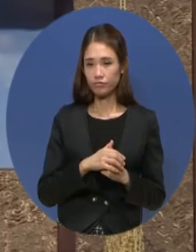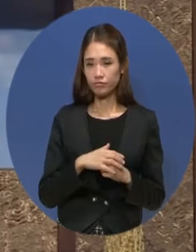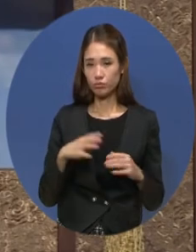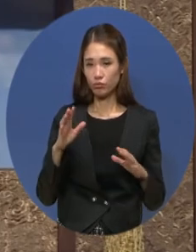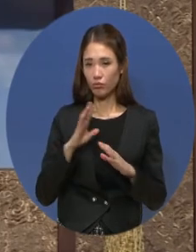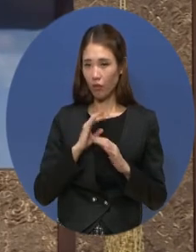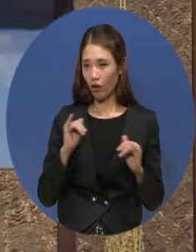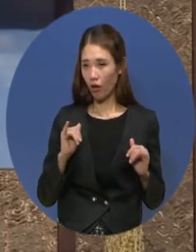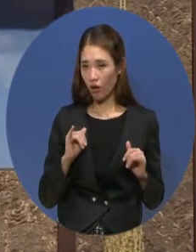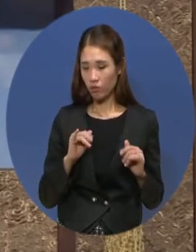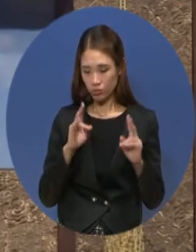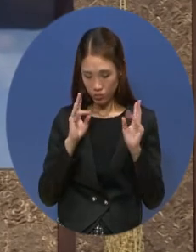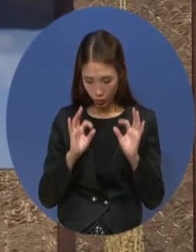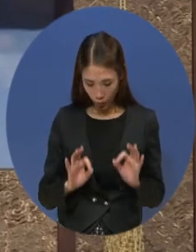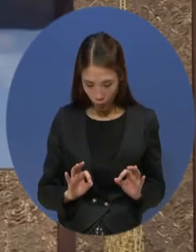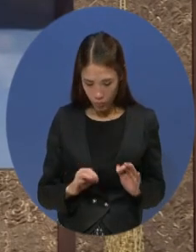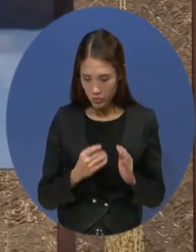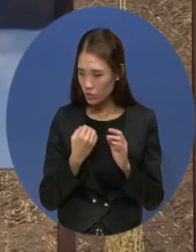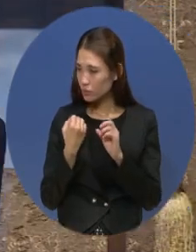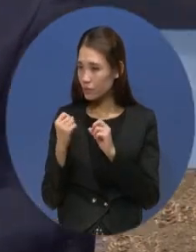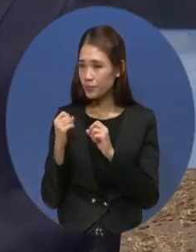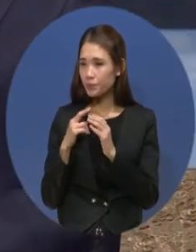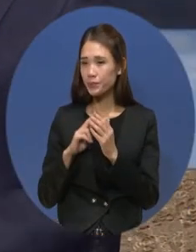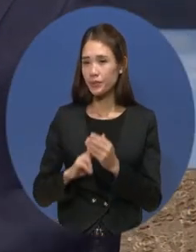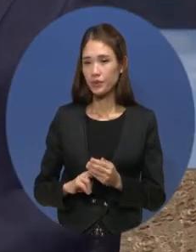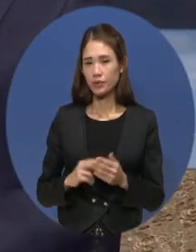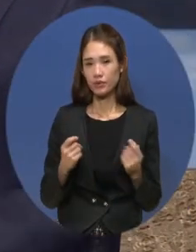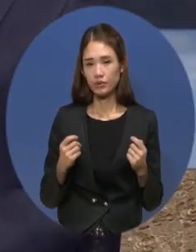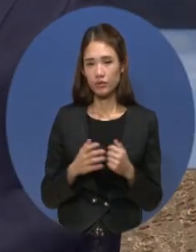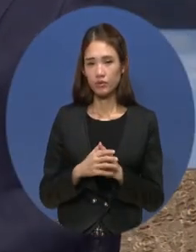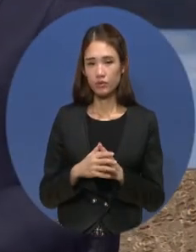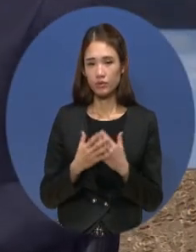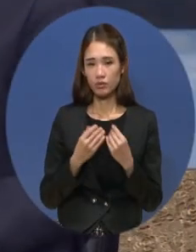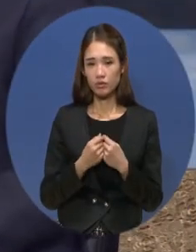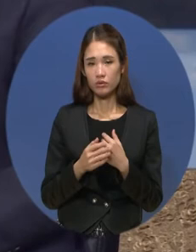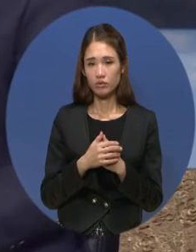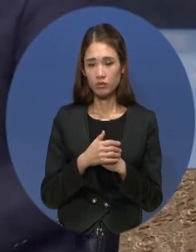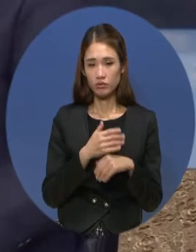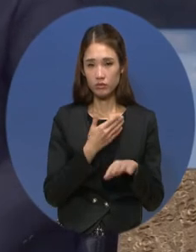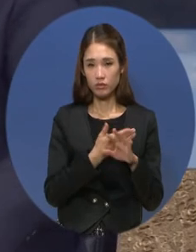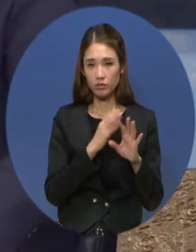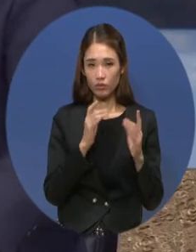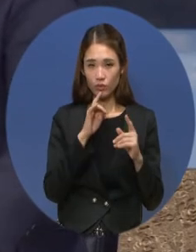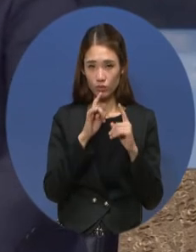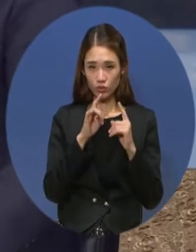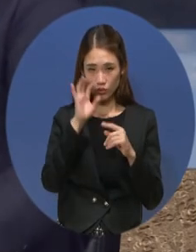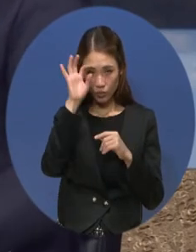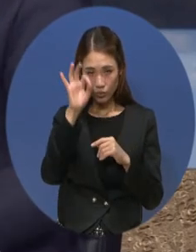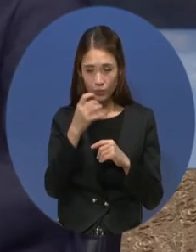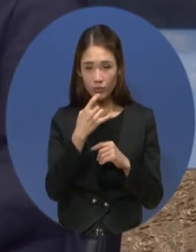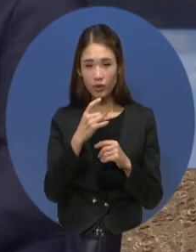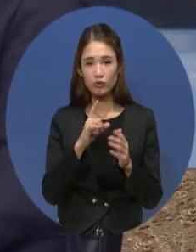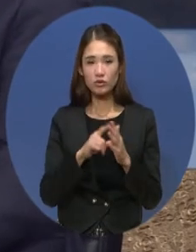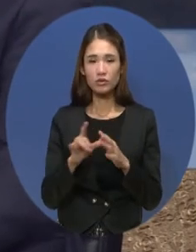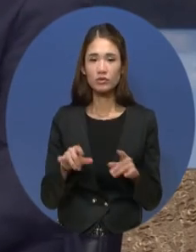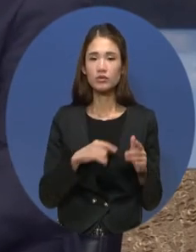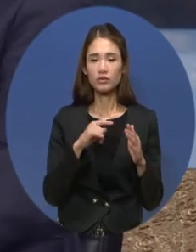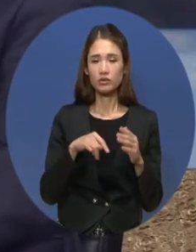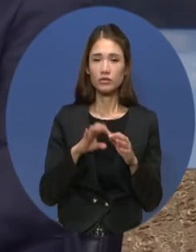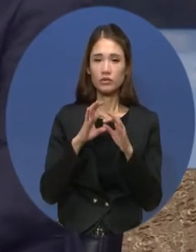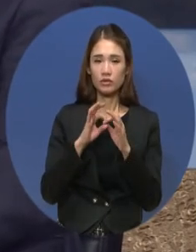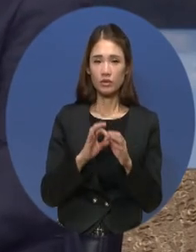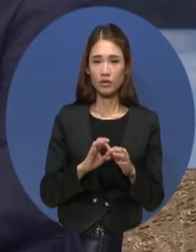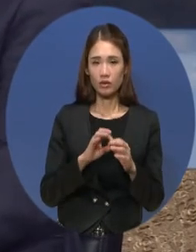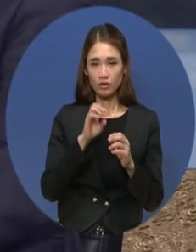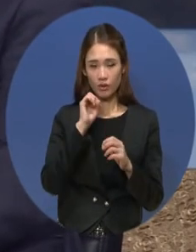사람은 피해 역은 눈도 피해요 예 비장애 분들도 예를 들어보면 은 저희 외국어 배울 때 그 생활 속에서 계속